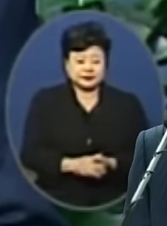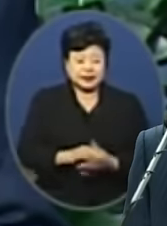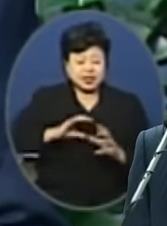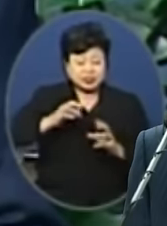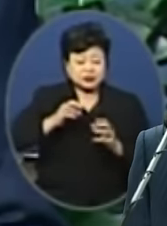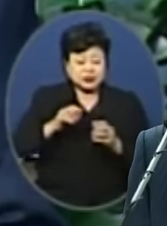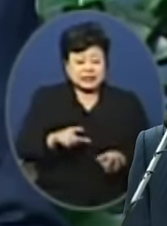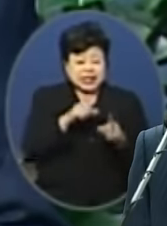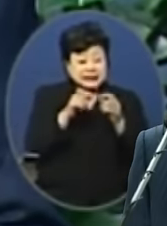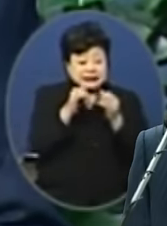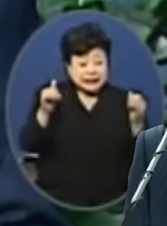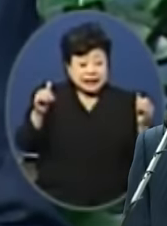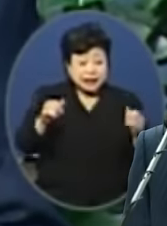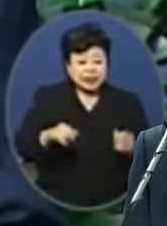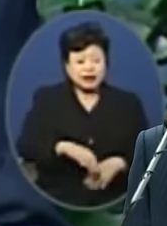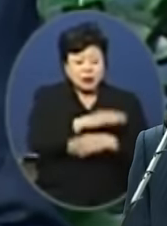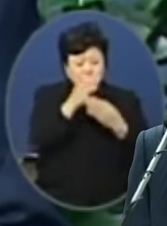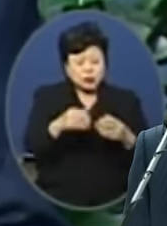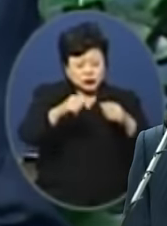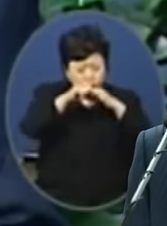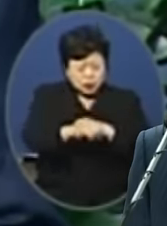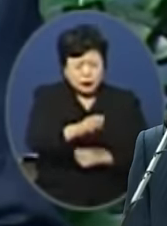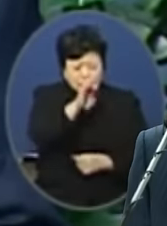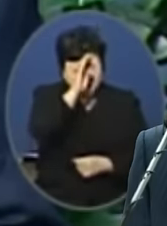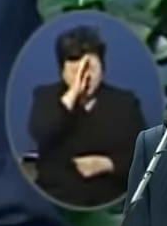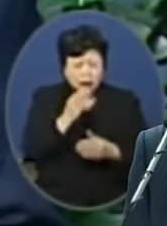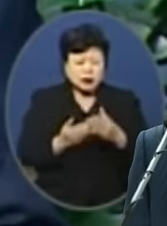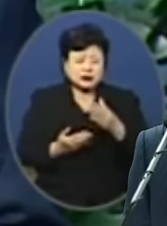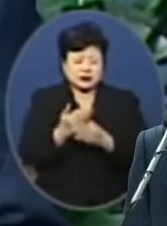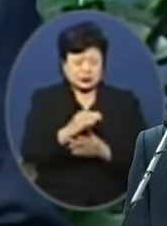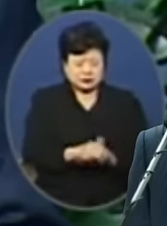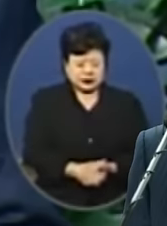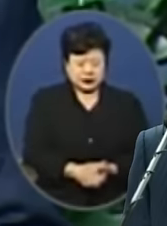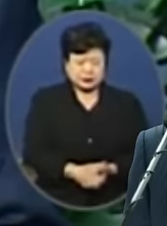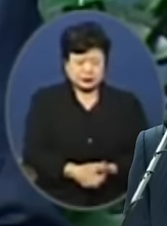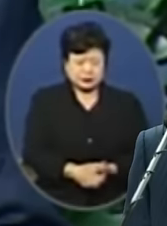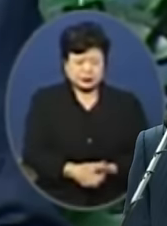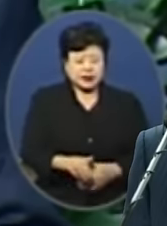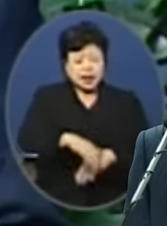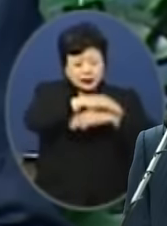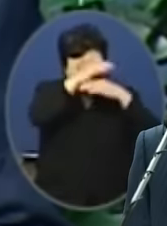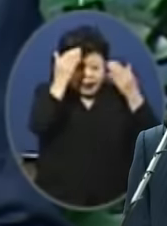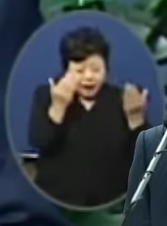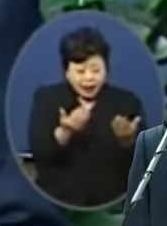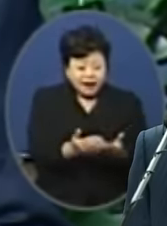사는 사람치고 절망에 이르는 병에 들지 않은 사람은 없습니다. 다